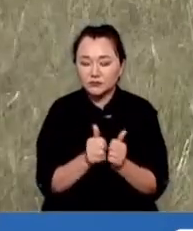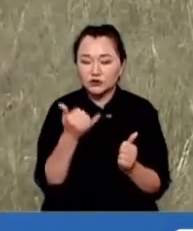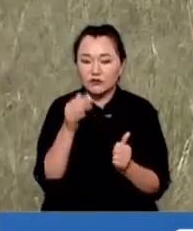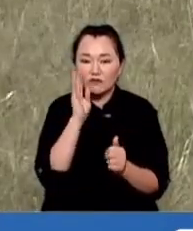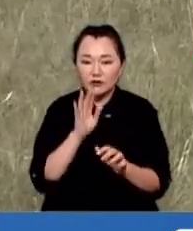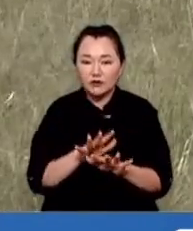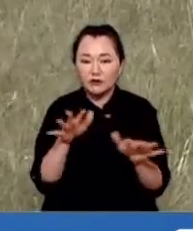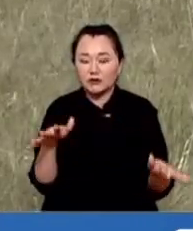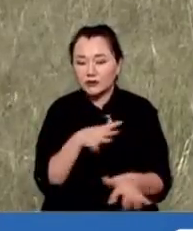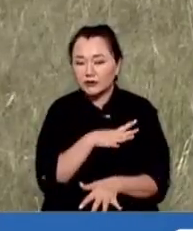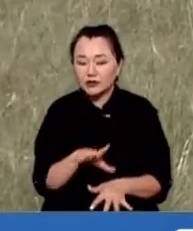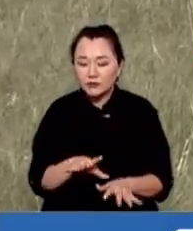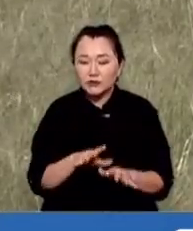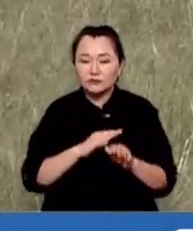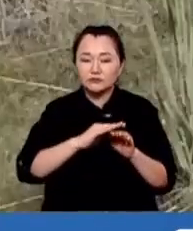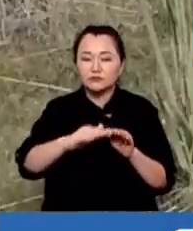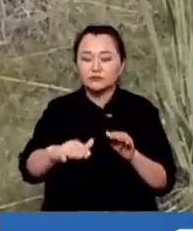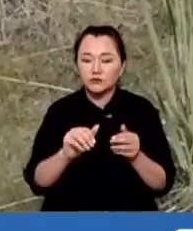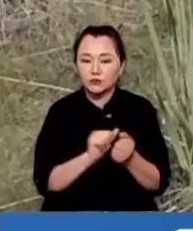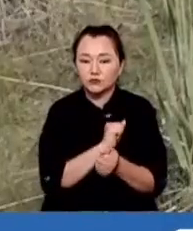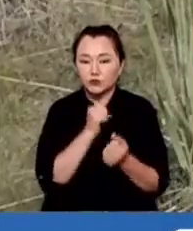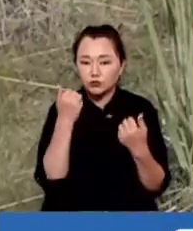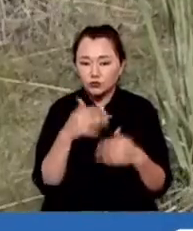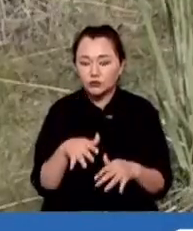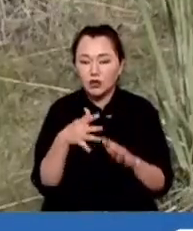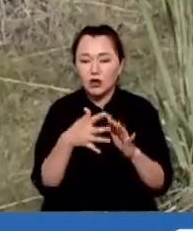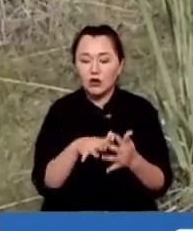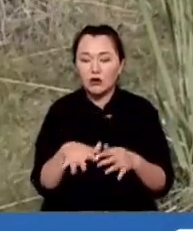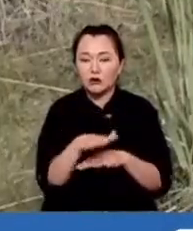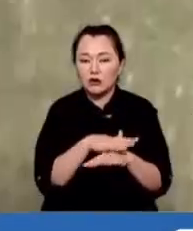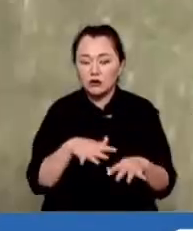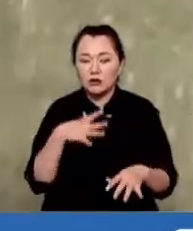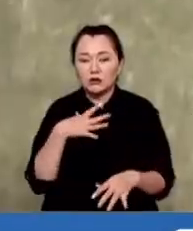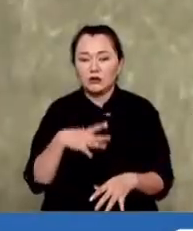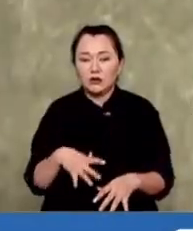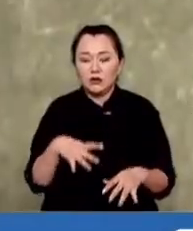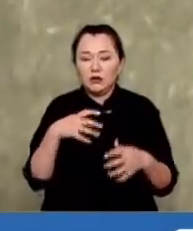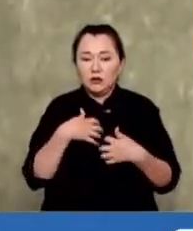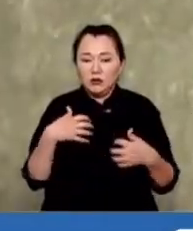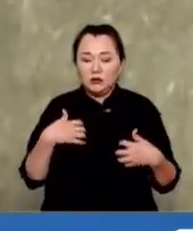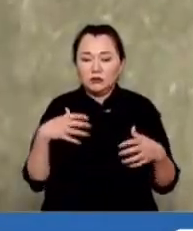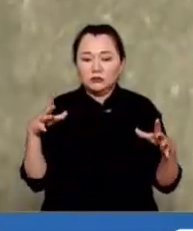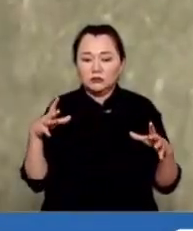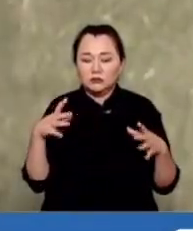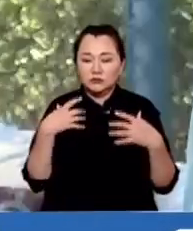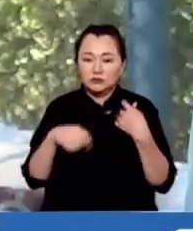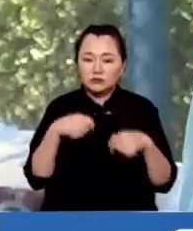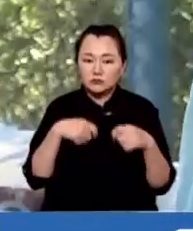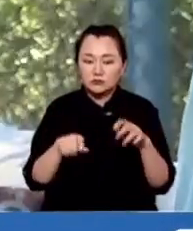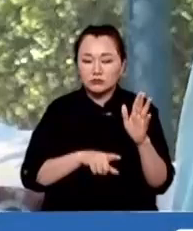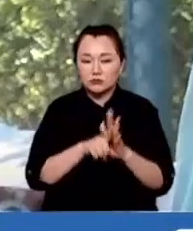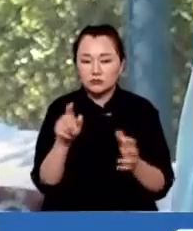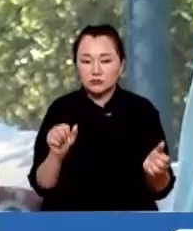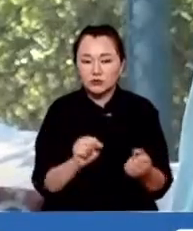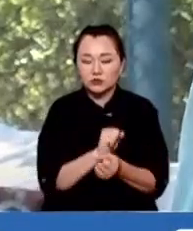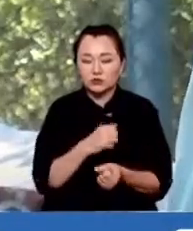да тасымаған. Жайылымда шабындық құрғап қалған. Енді ауылдағы ағайын амалдың жоқтығынан мал басын азайтып жатыр. Қуаңшылық деген